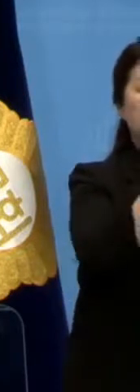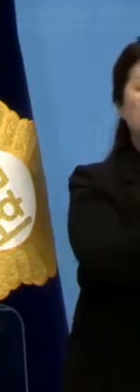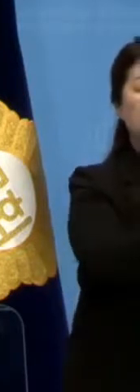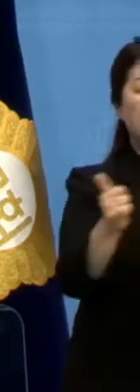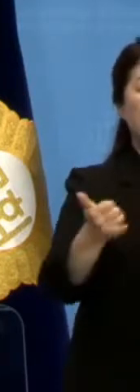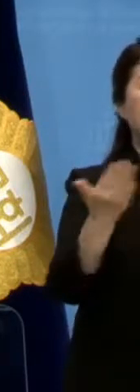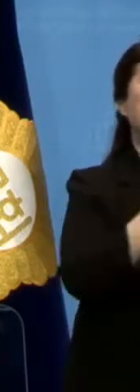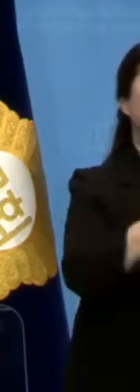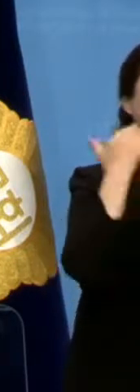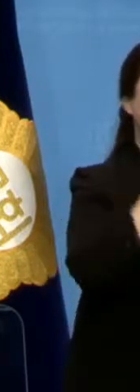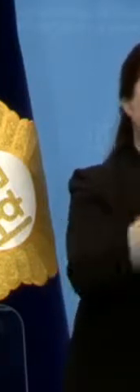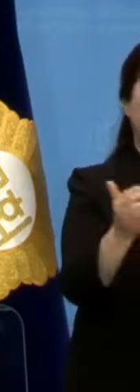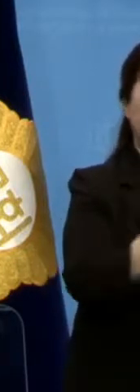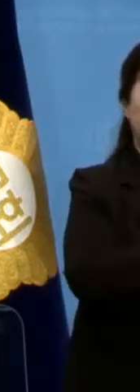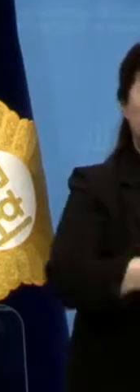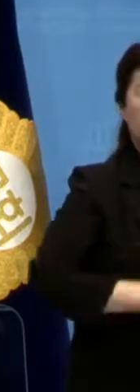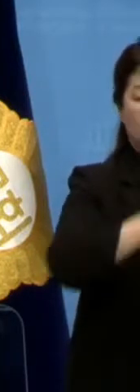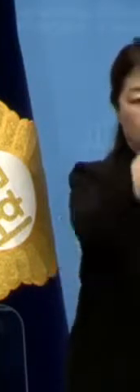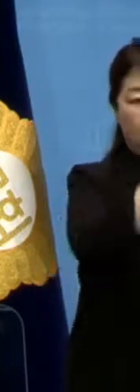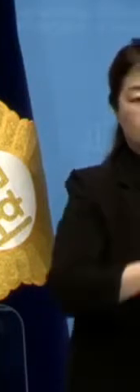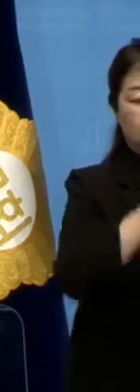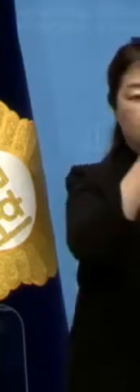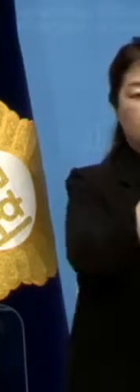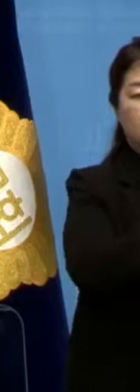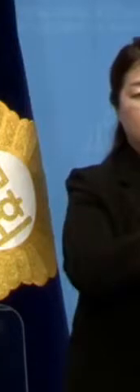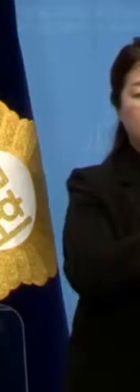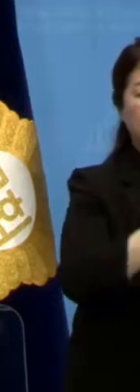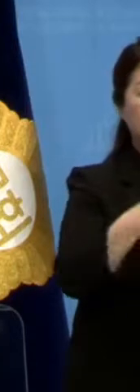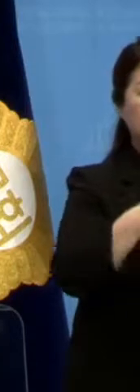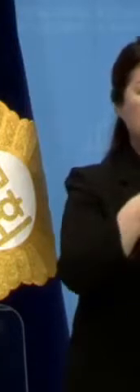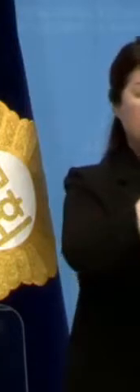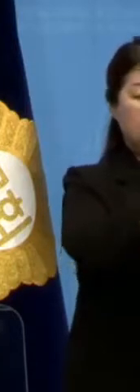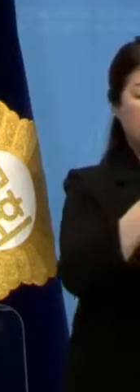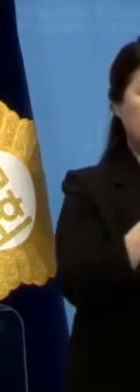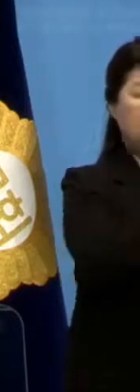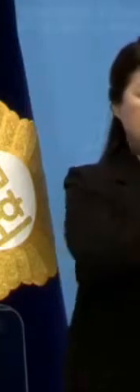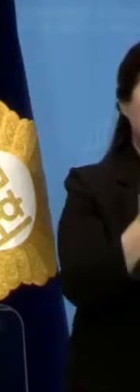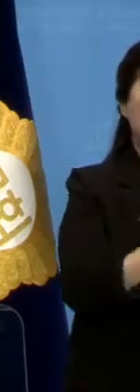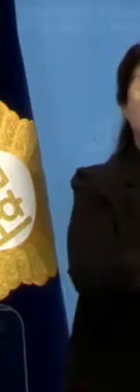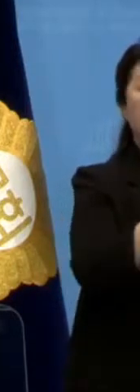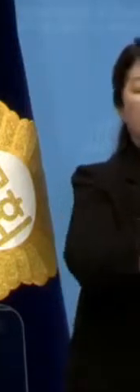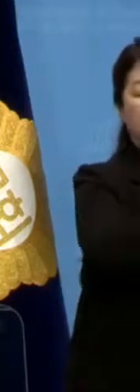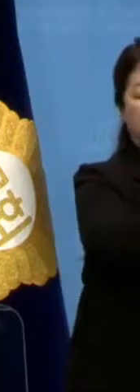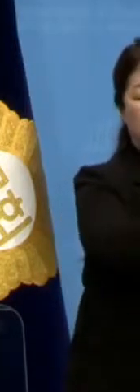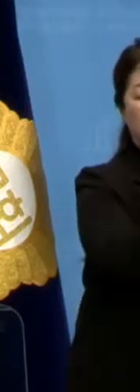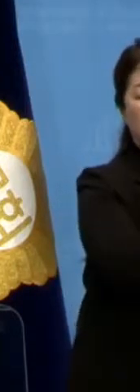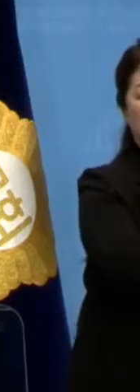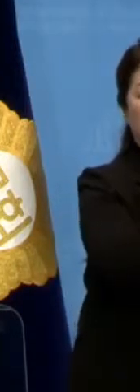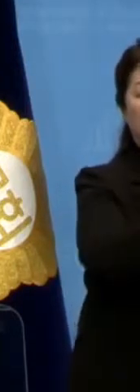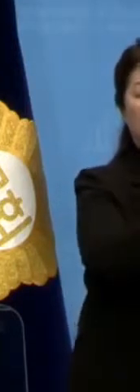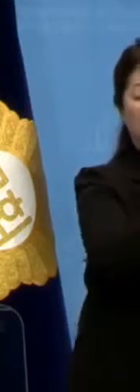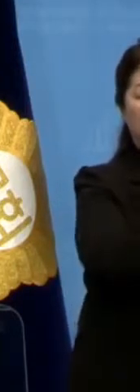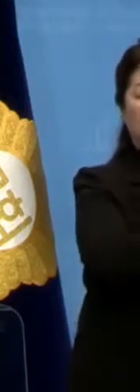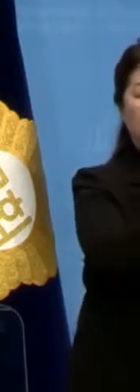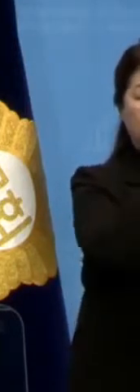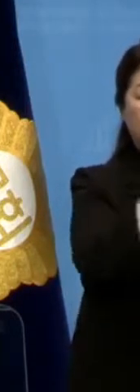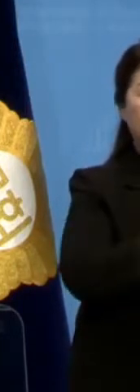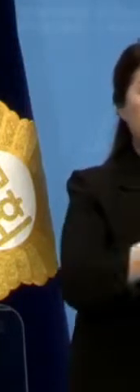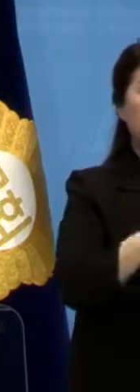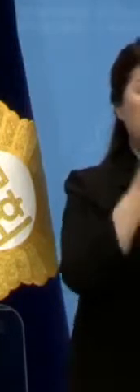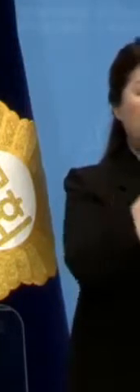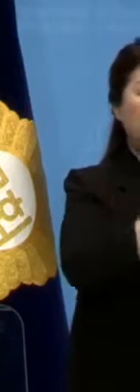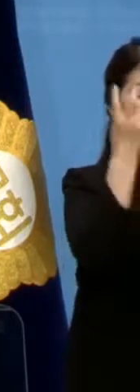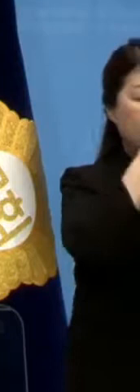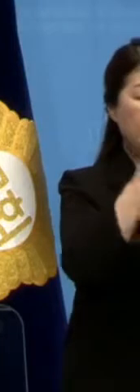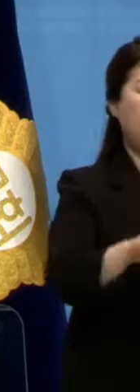노동자가 해고되었습니다. 이 과정에서 이면 합의서 작성, 무성의한 법률 검토 등의 문제가 발생했지만